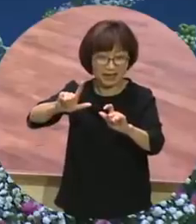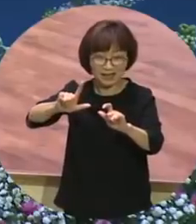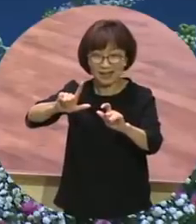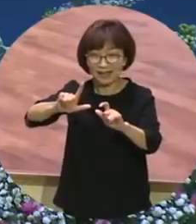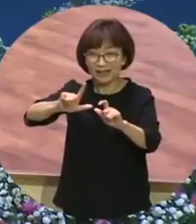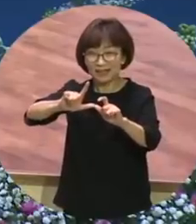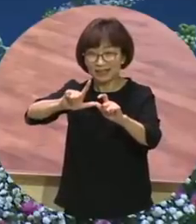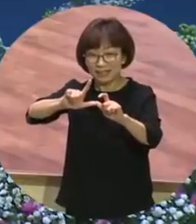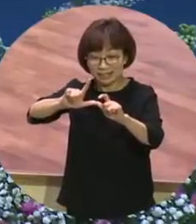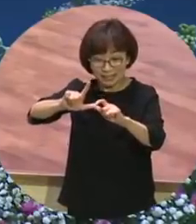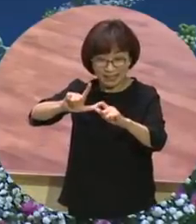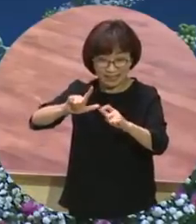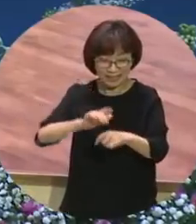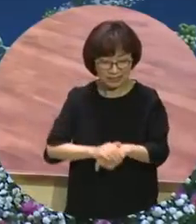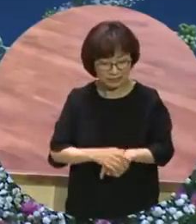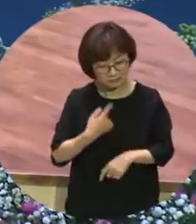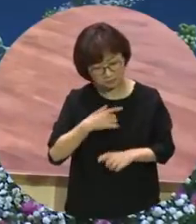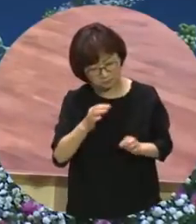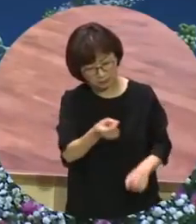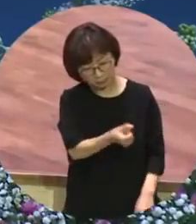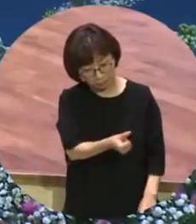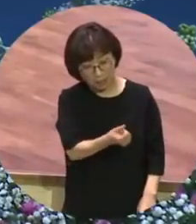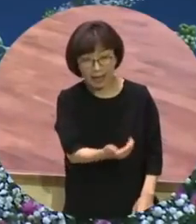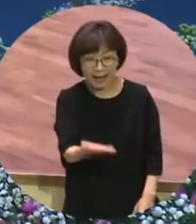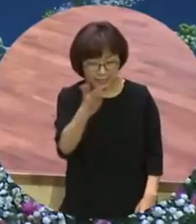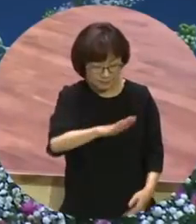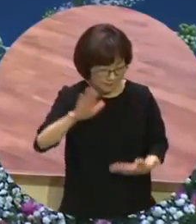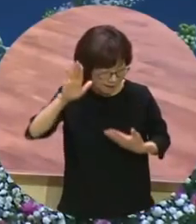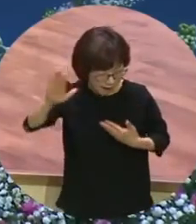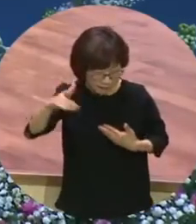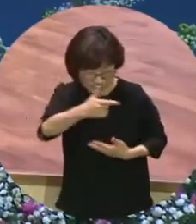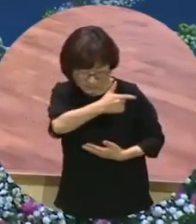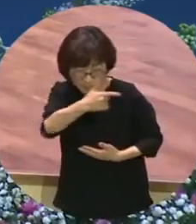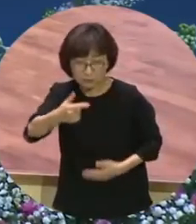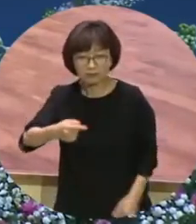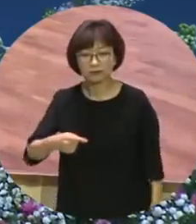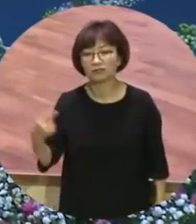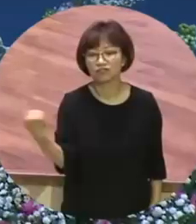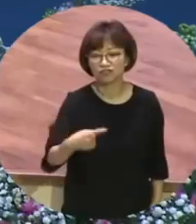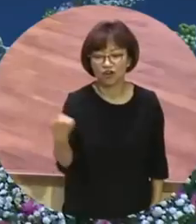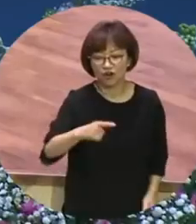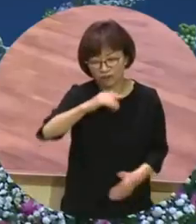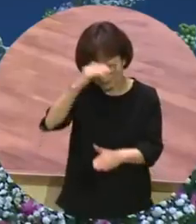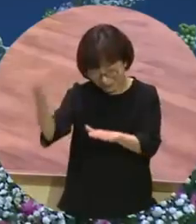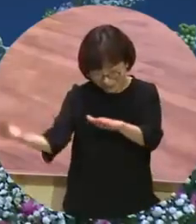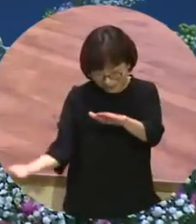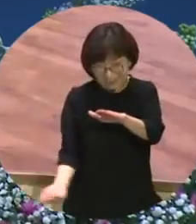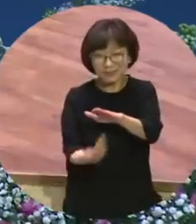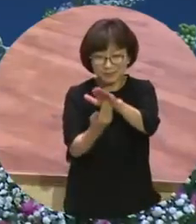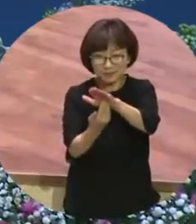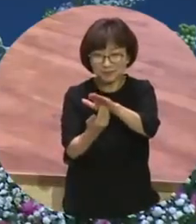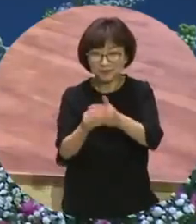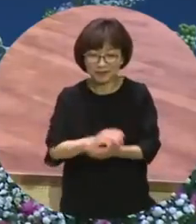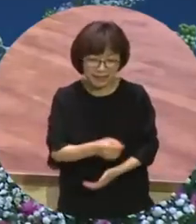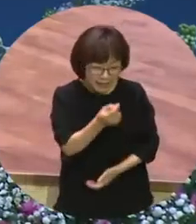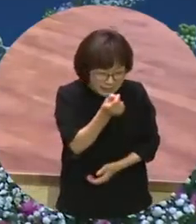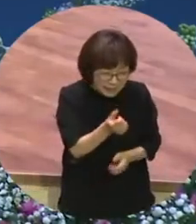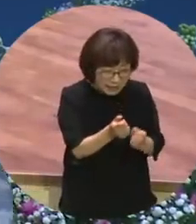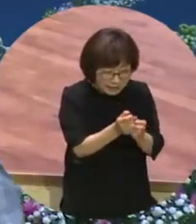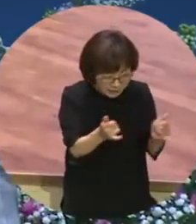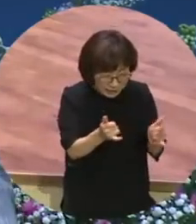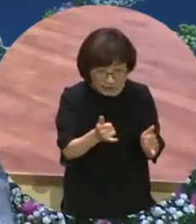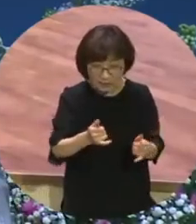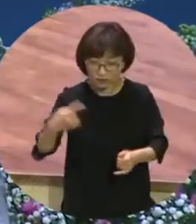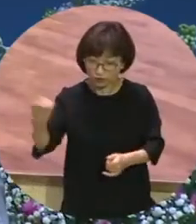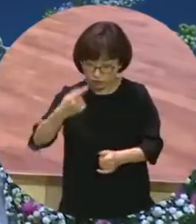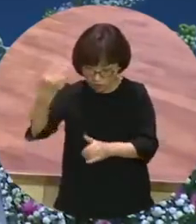자, 그 작은 자가 천을 이루게 되어 있습니다. 저는 이사 60장 22절이 되게 좋아요. 그 작은 자가 서리로,